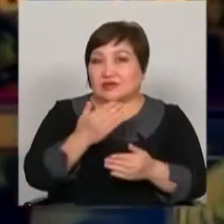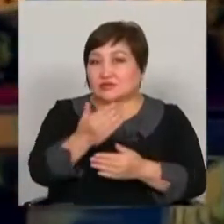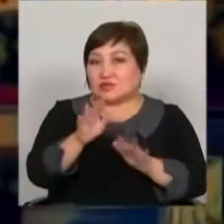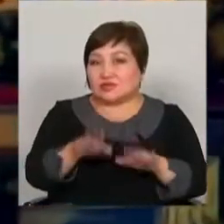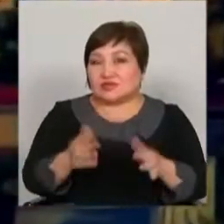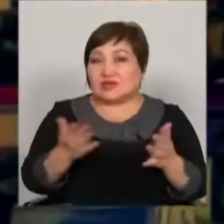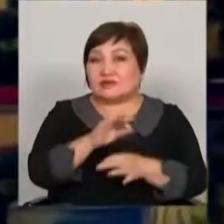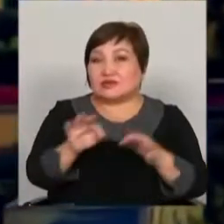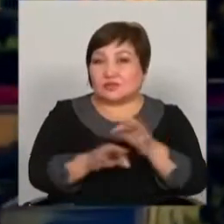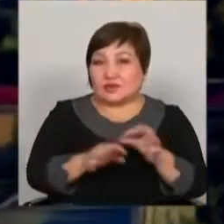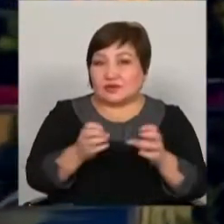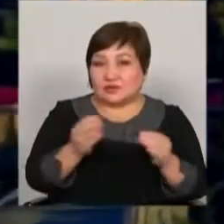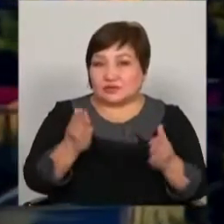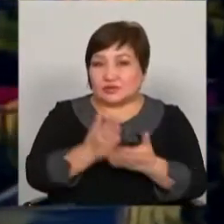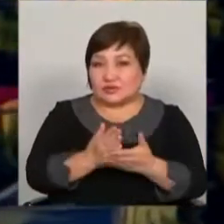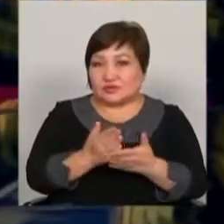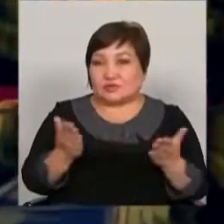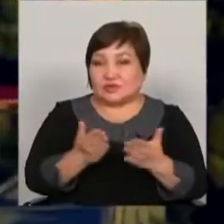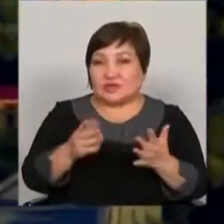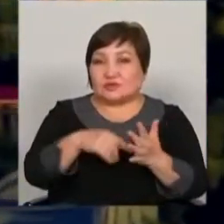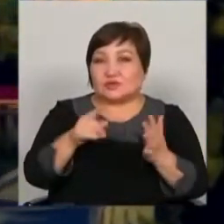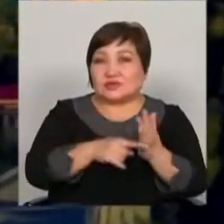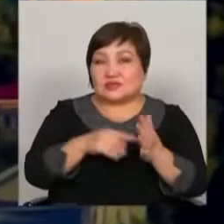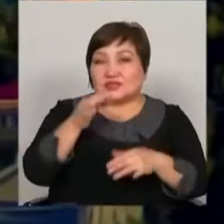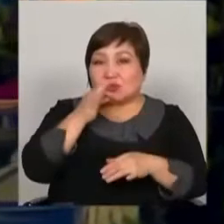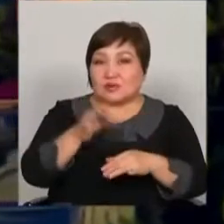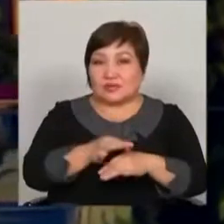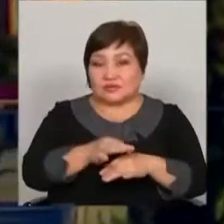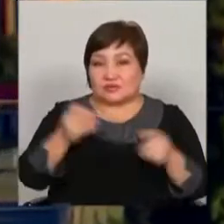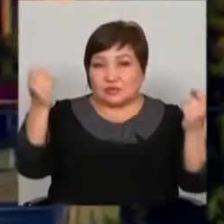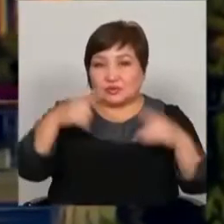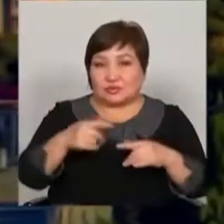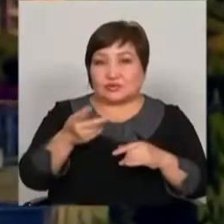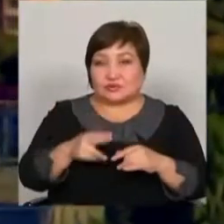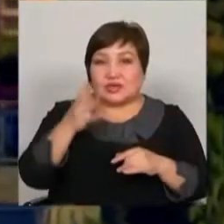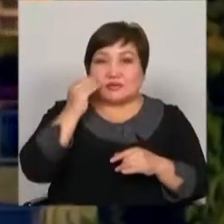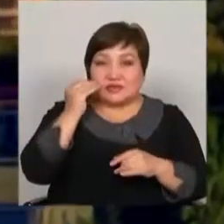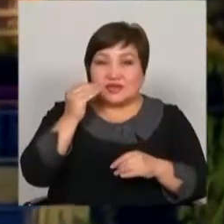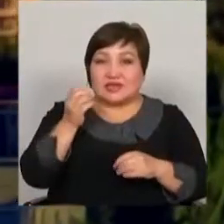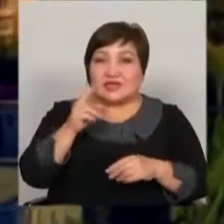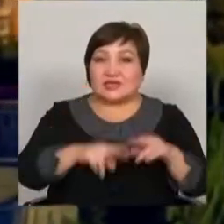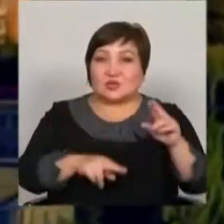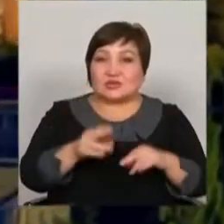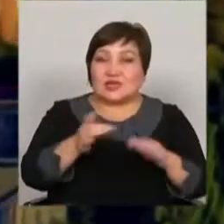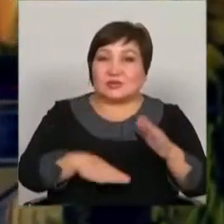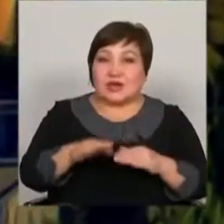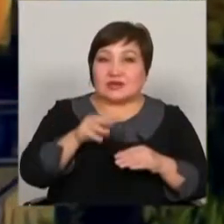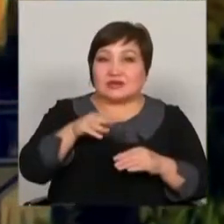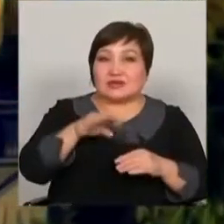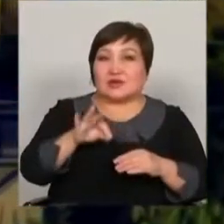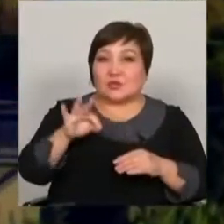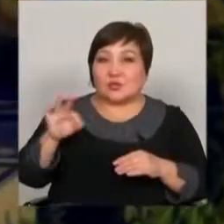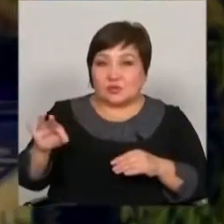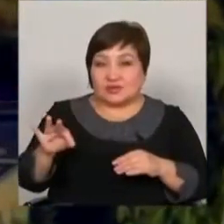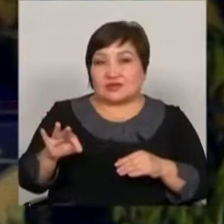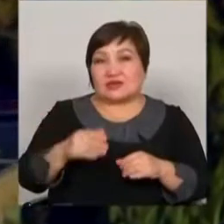жаға қалай қарастырылған? Бұл сұрақтардың жауабын білу үшін студияға Алматы индустриалды аймақ жауапкершілігі шектеулі серіктестігі басшысының